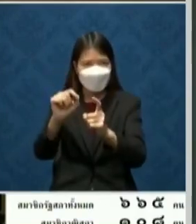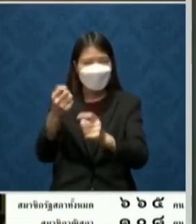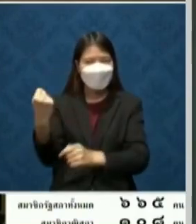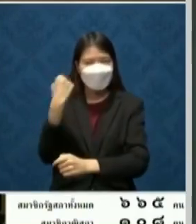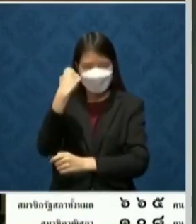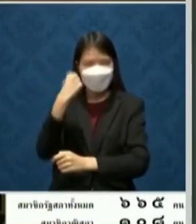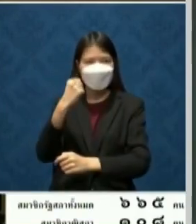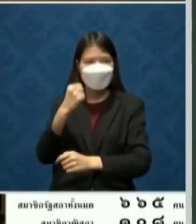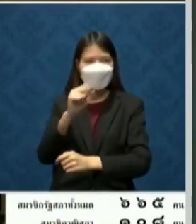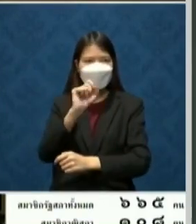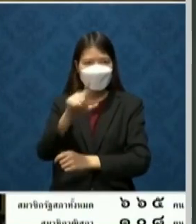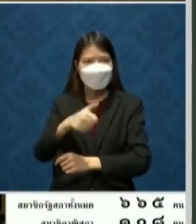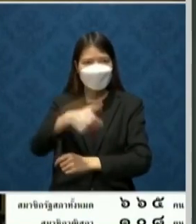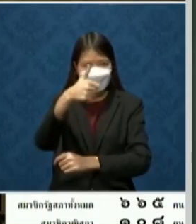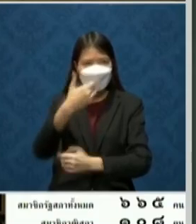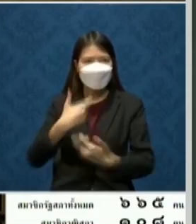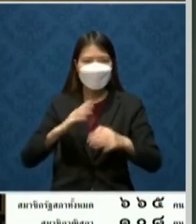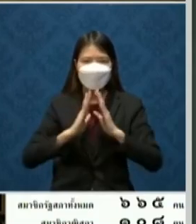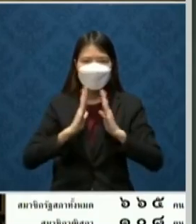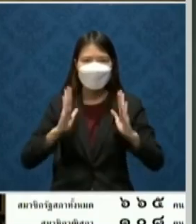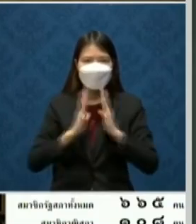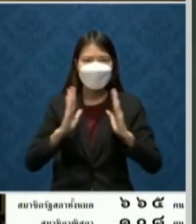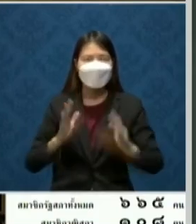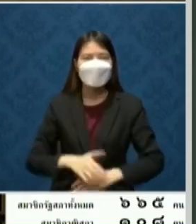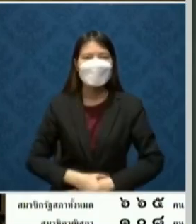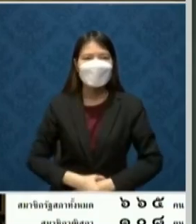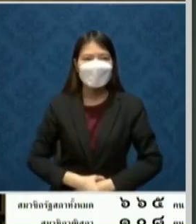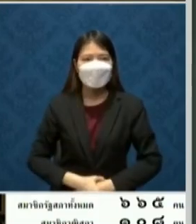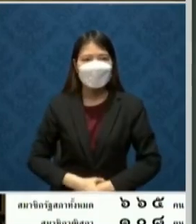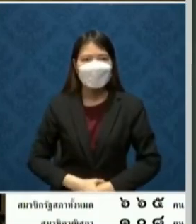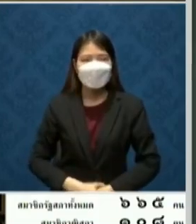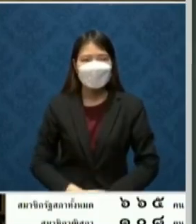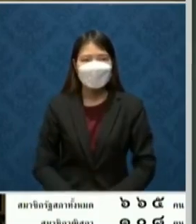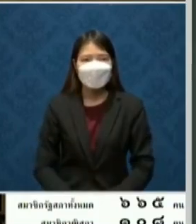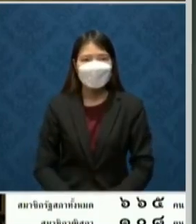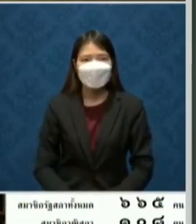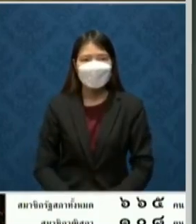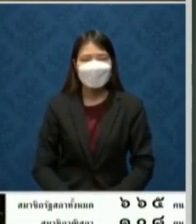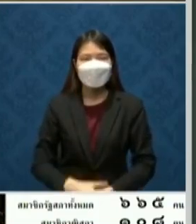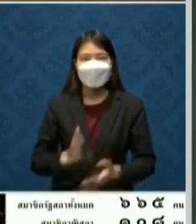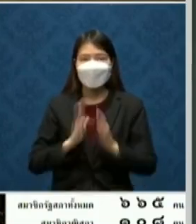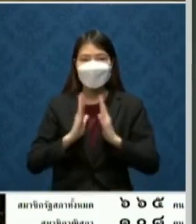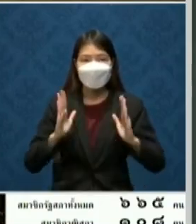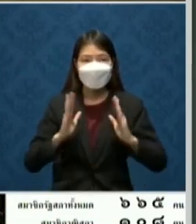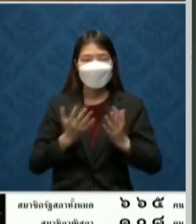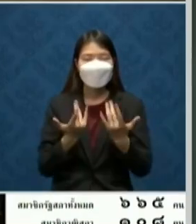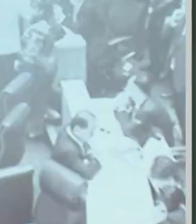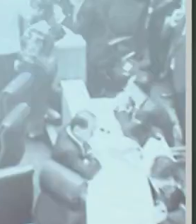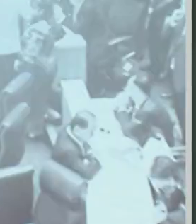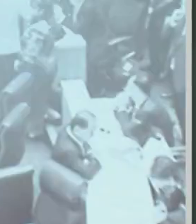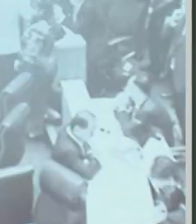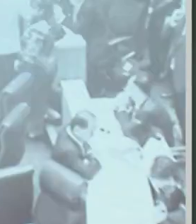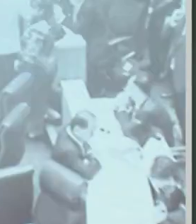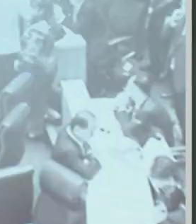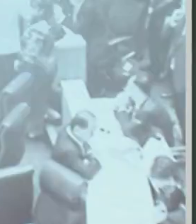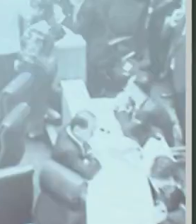มกันจริงๆ400กว่าคนมันจะล่มได้ยังไง ครับ คืออาจารย์มองว่าปัจจัยไม่ได้อยู่ที่สวอย่างเดียวนะค